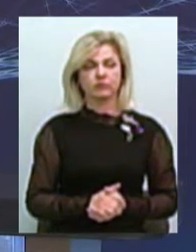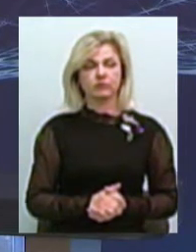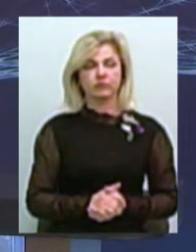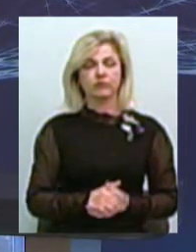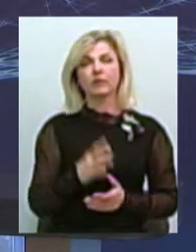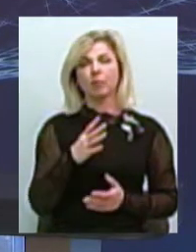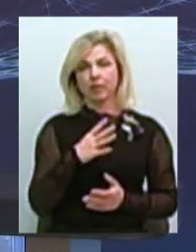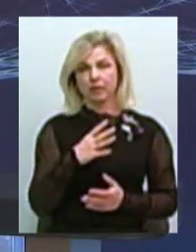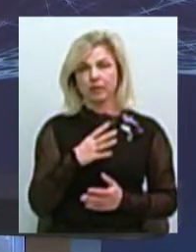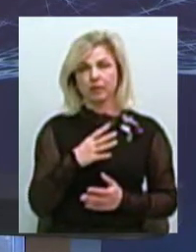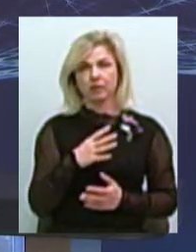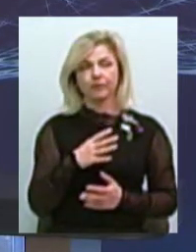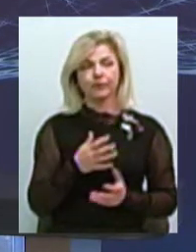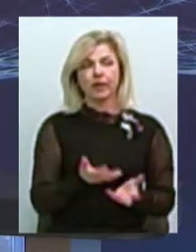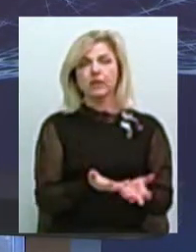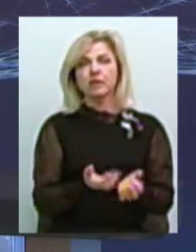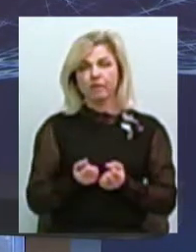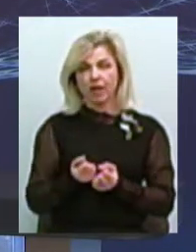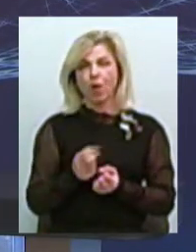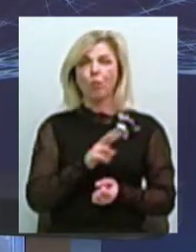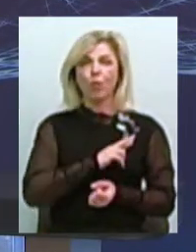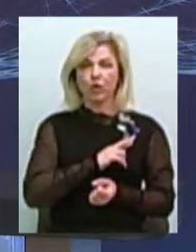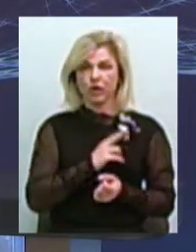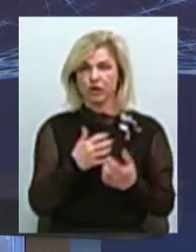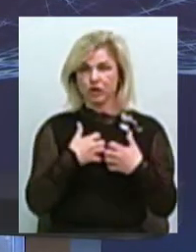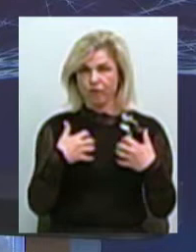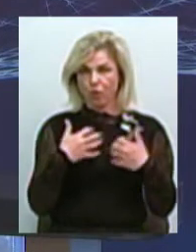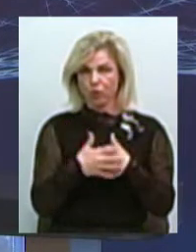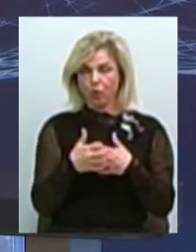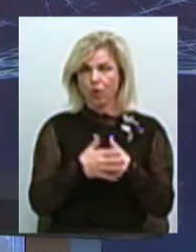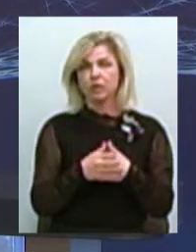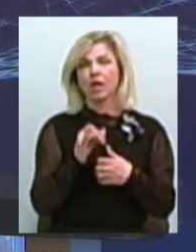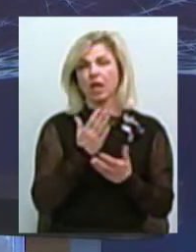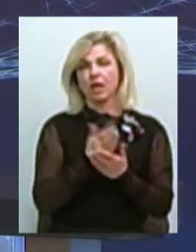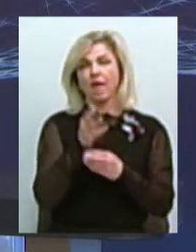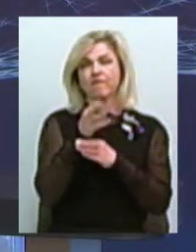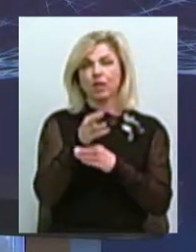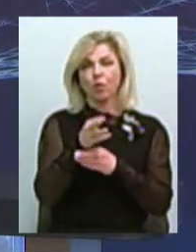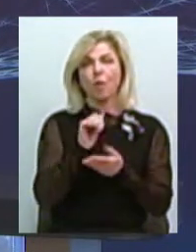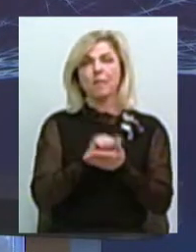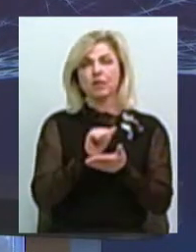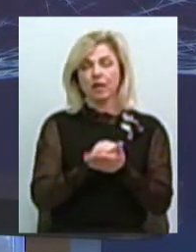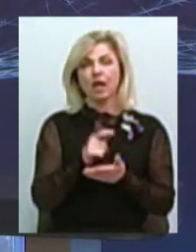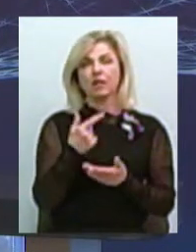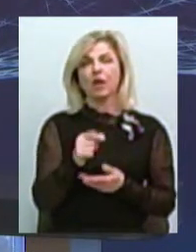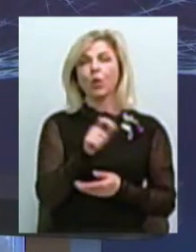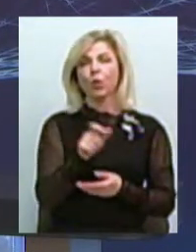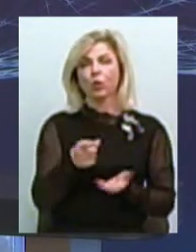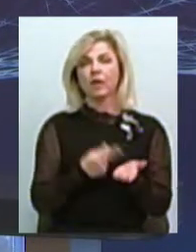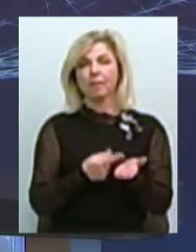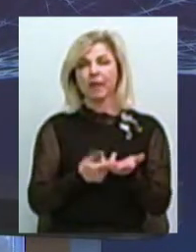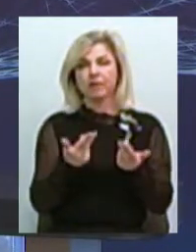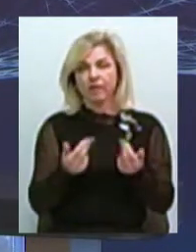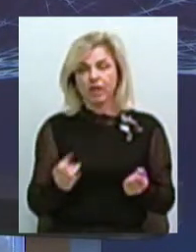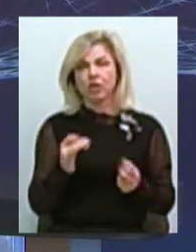взагалі було вилучено саму тварину загиблу після того, як це все сталося, і є відеоматеріали, де і люди підтверджують, і